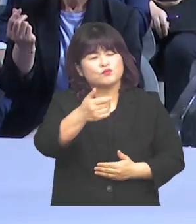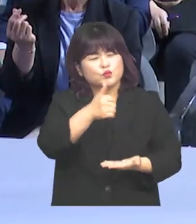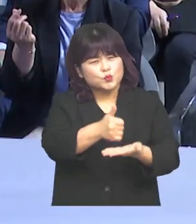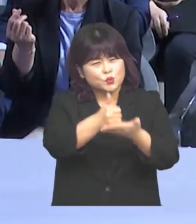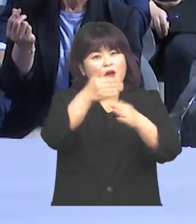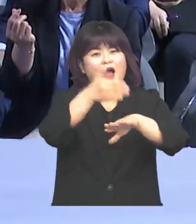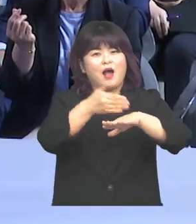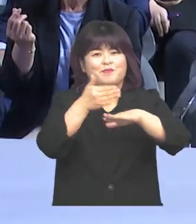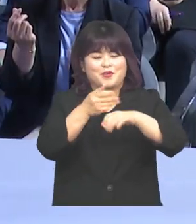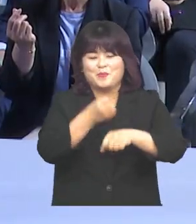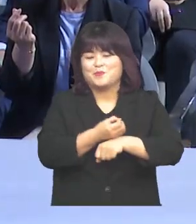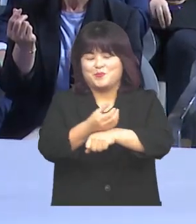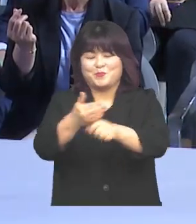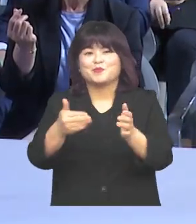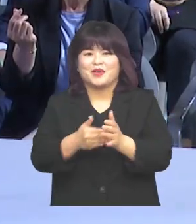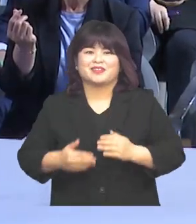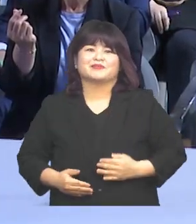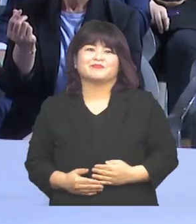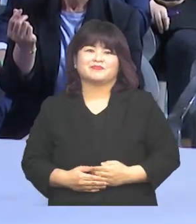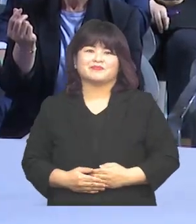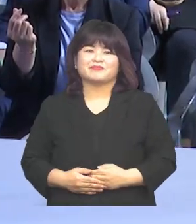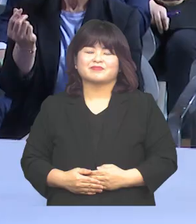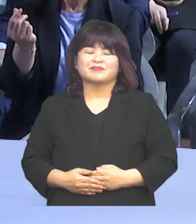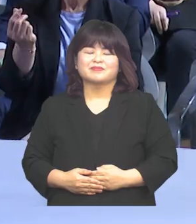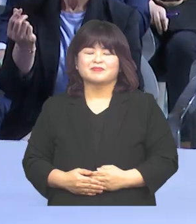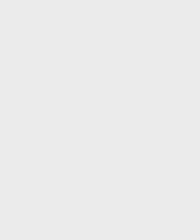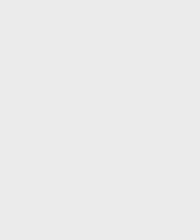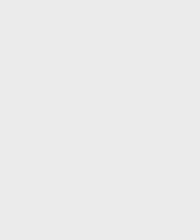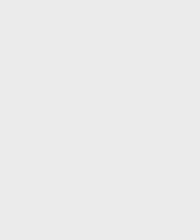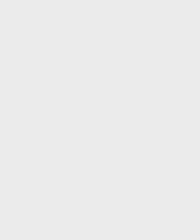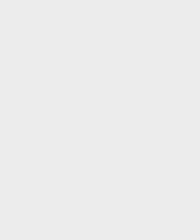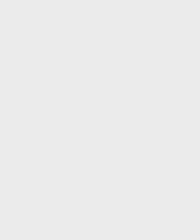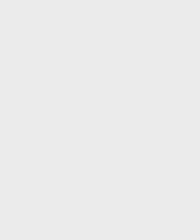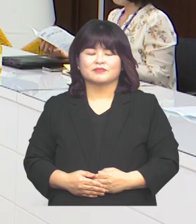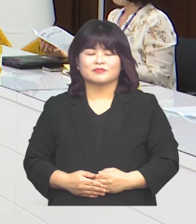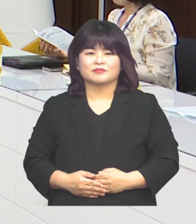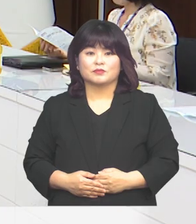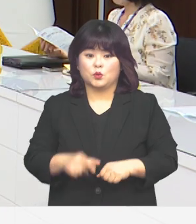진심으로 존경과 감사의 뜻을 전한다고 말했습니다.